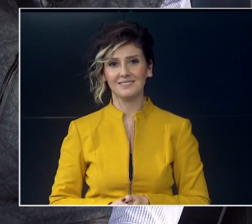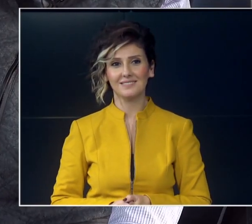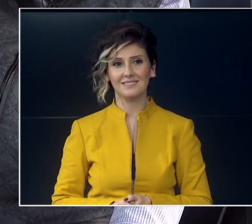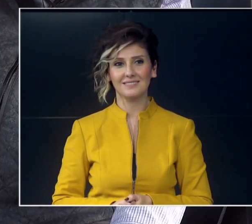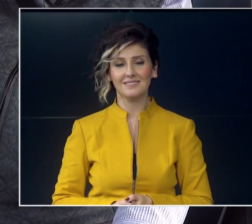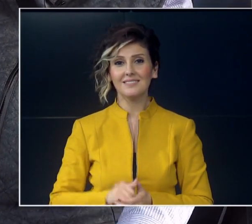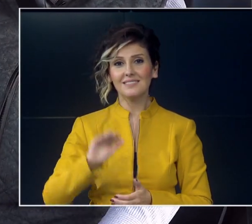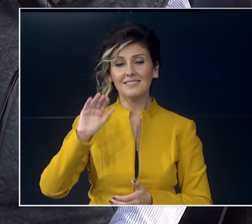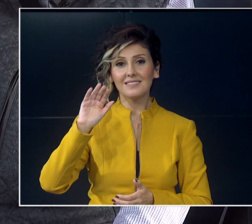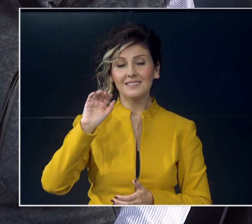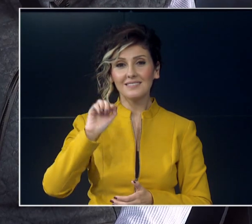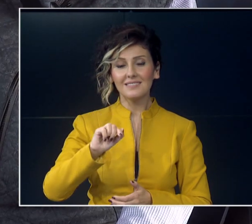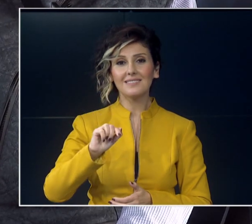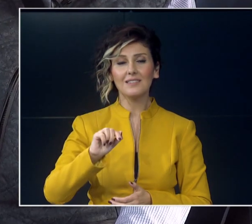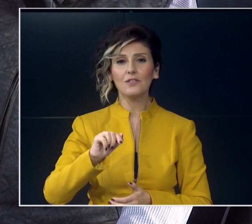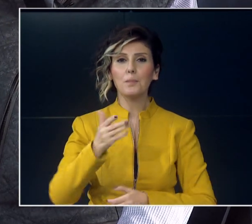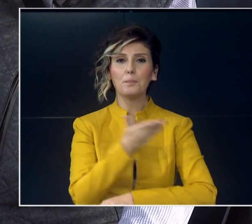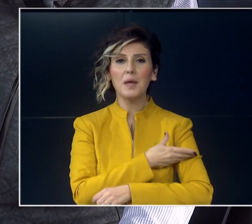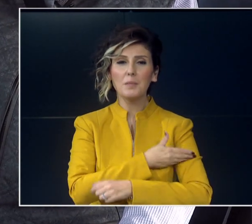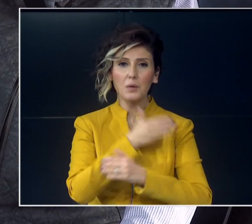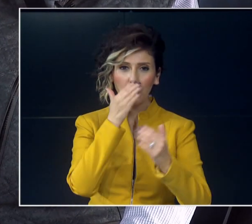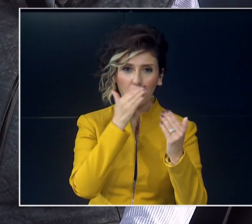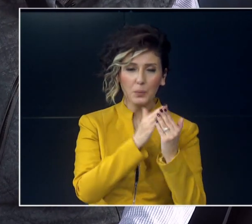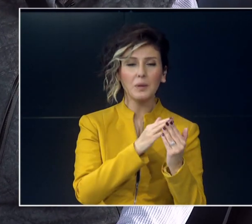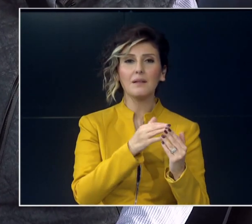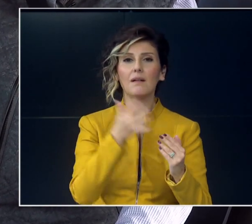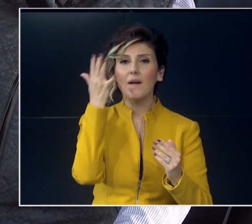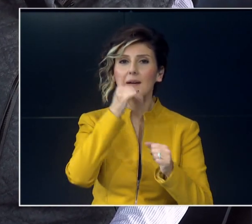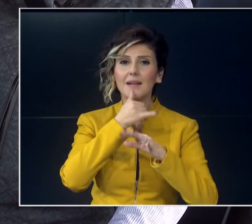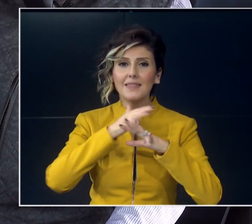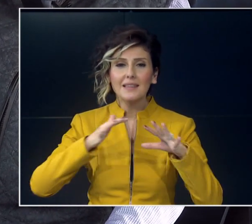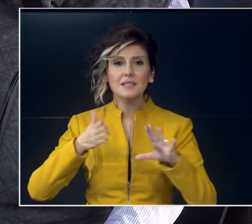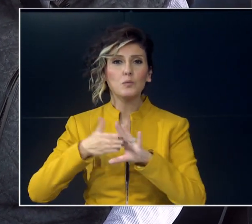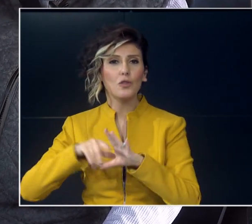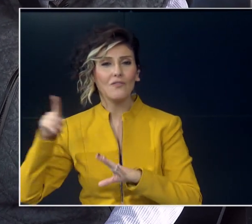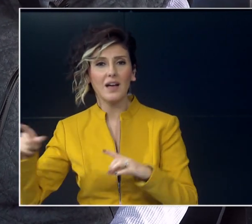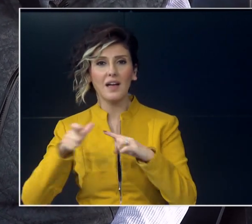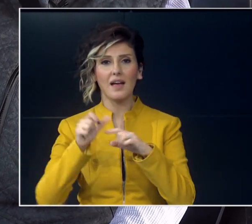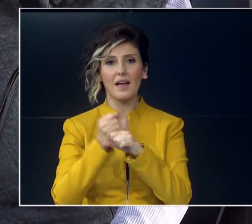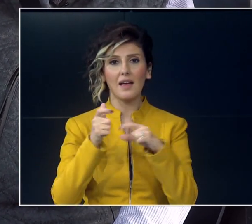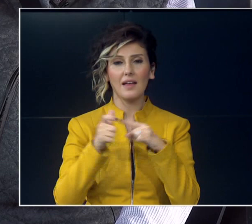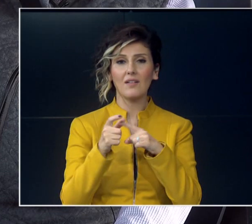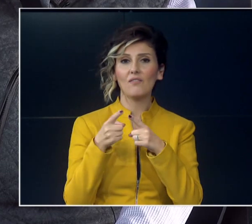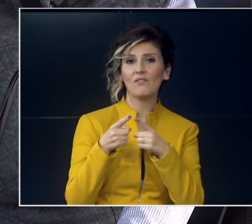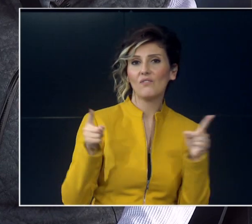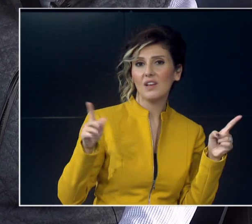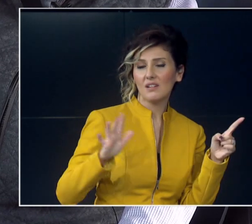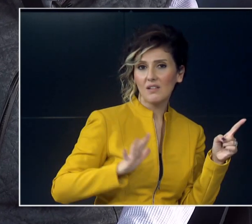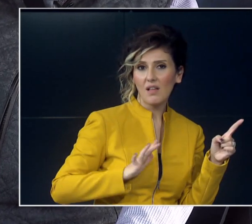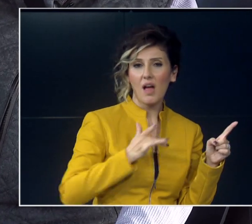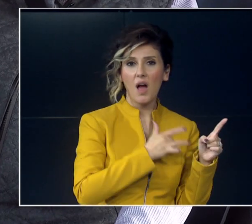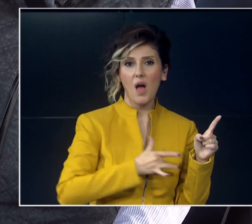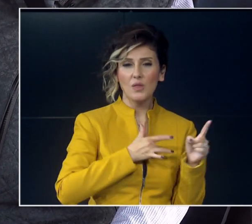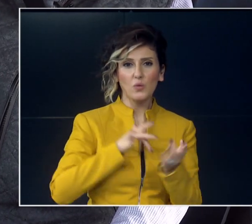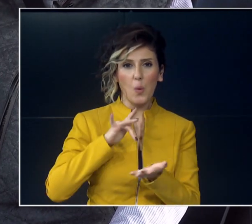Aynı da tabii ki yöresel yemek de var. Yani Karadeniz mutfağı Ege'den çok farklı. Anadolu, Orta